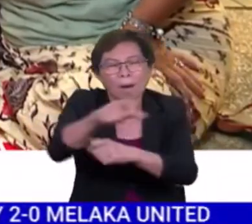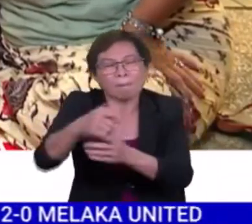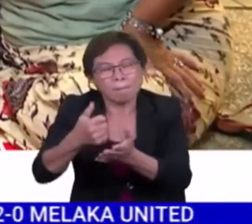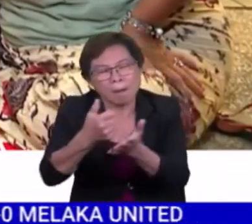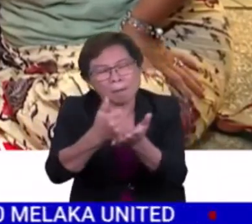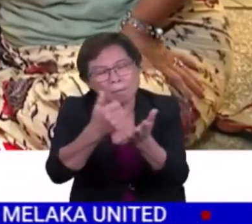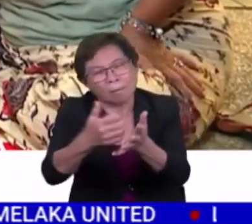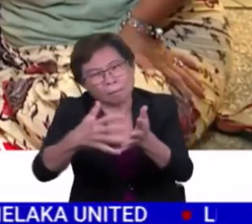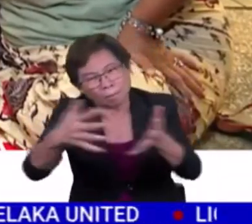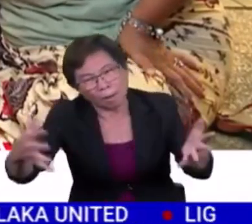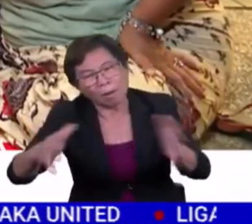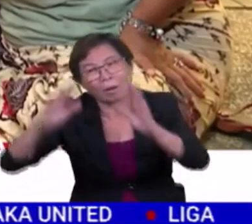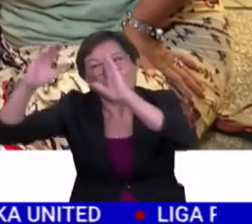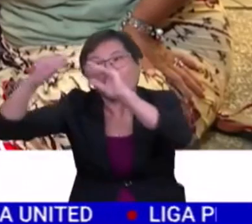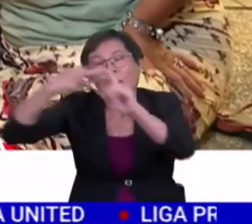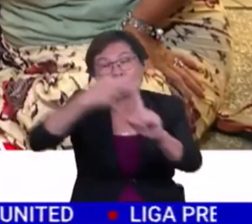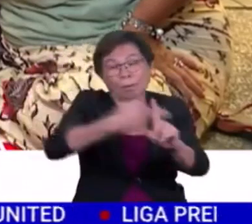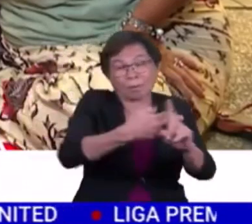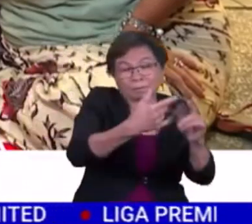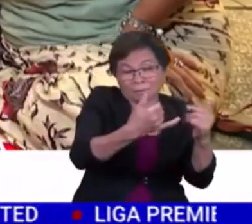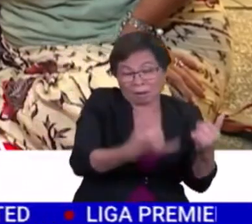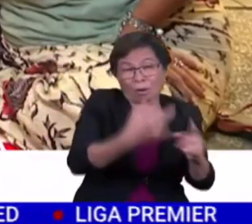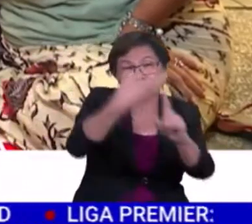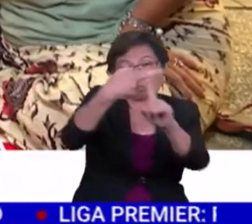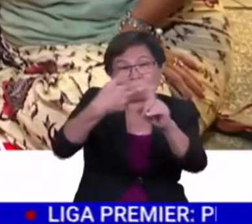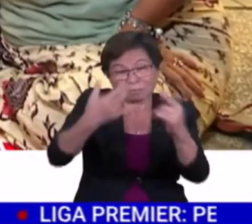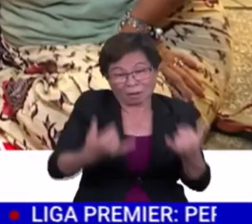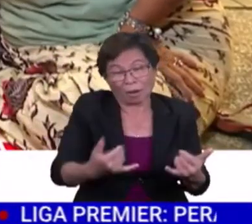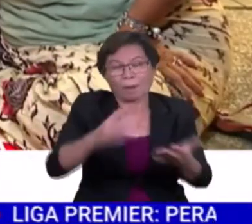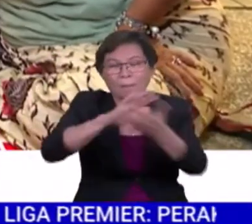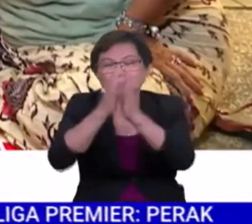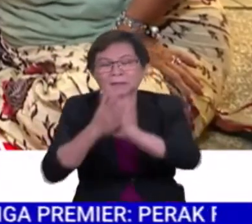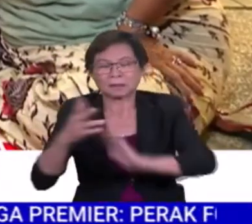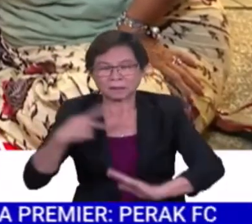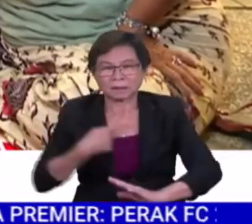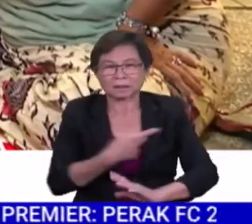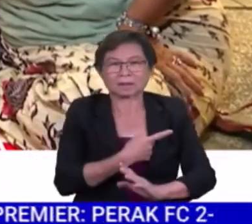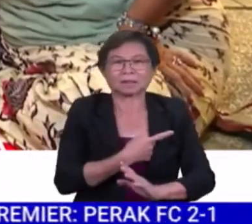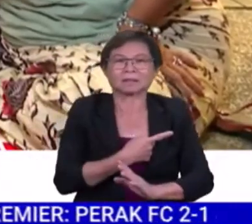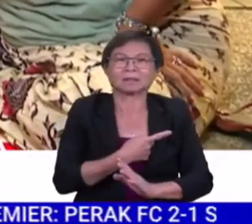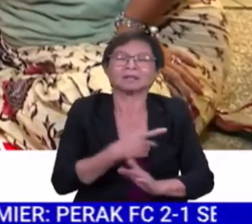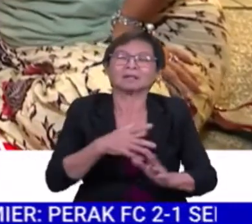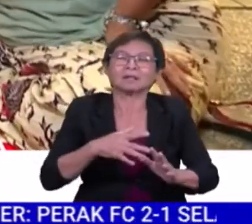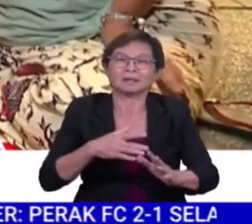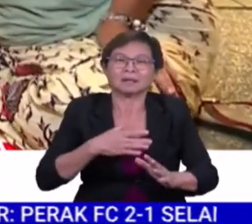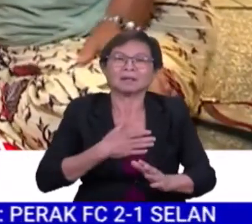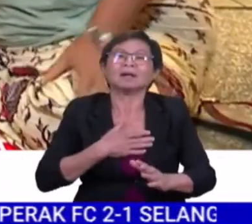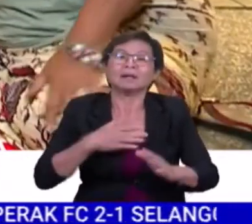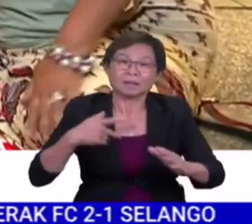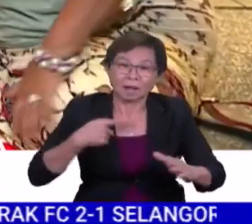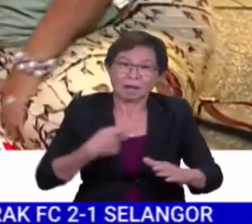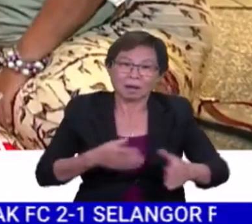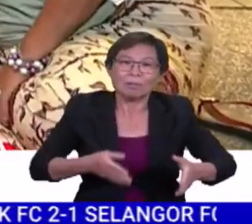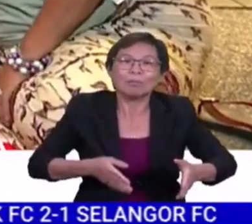dibantu. Semoga Ramadan kali ini dapat menjadikan kita istiqomah untuk berbuat